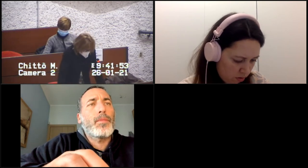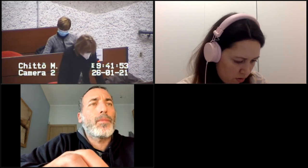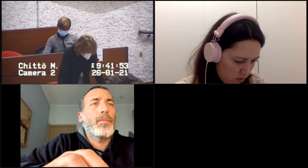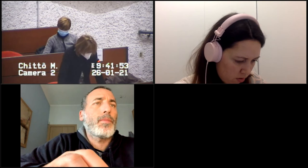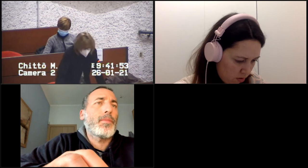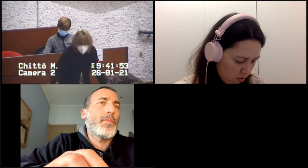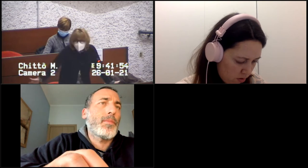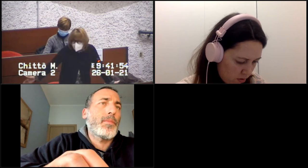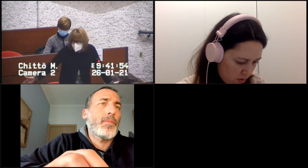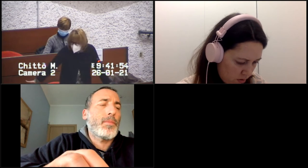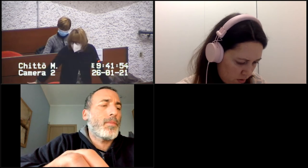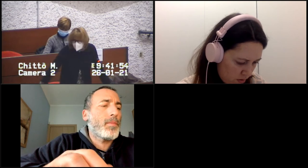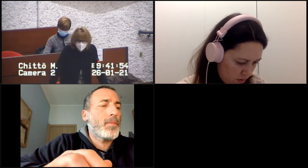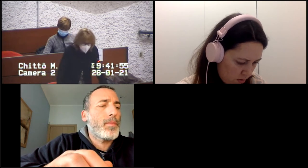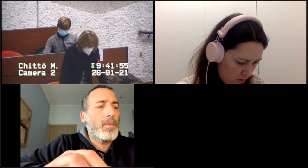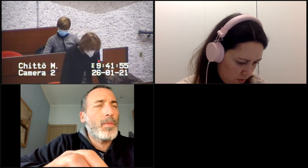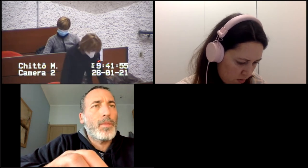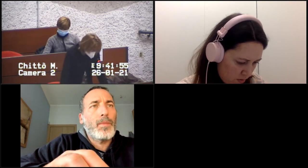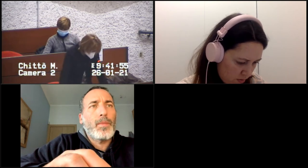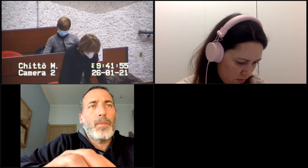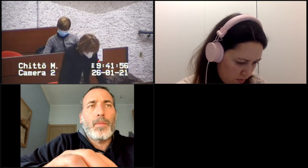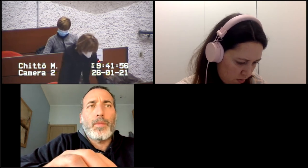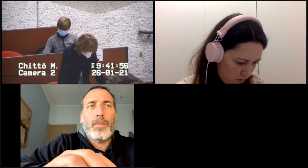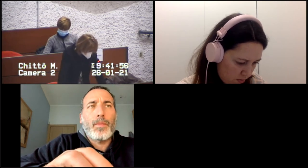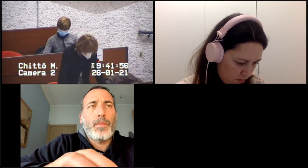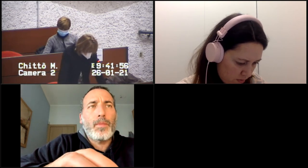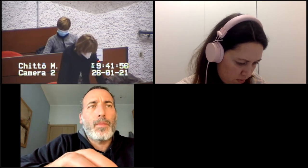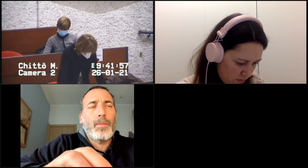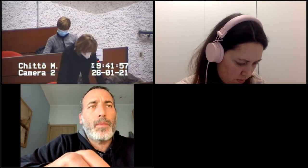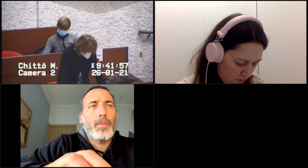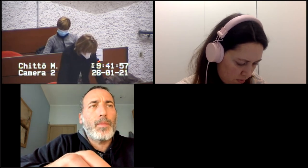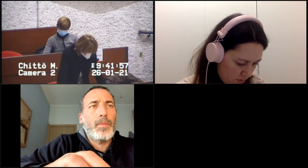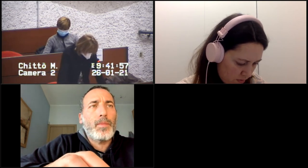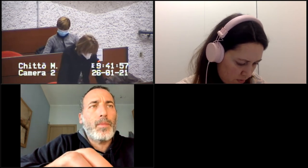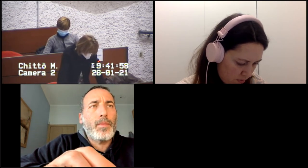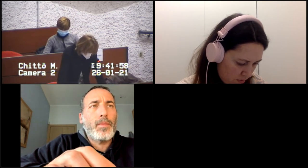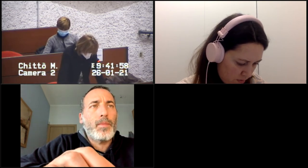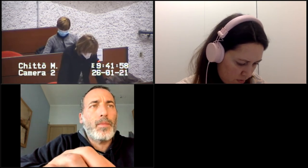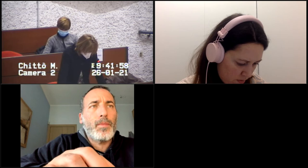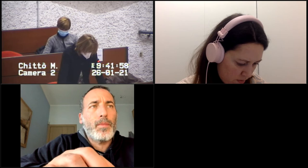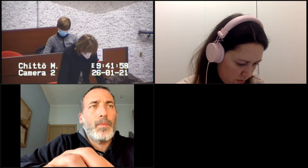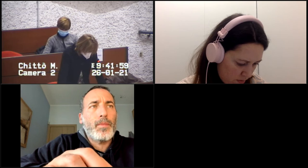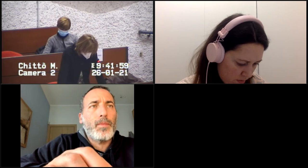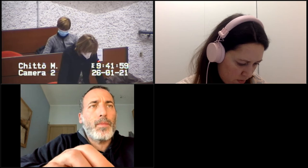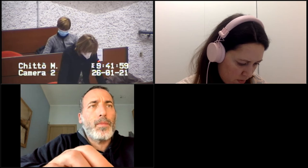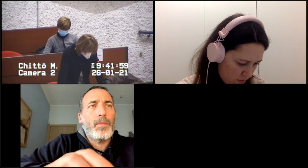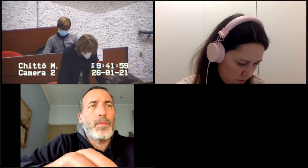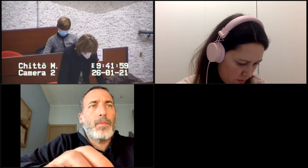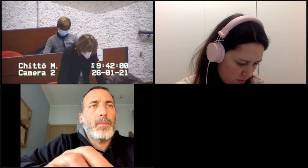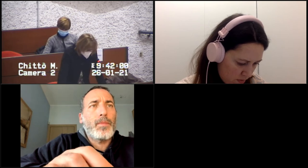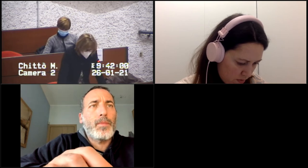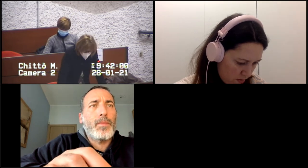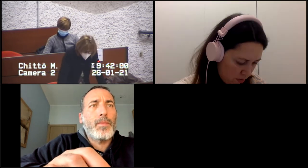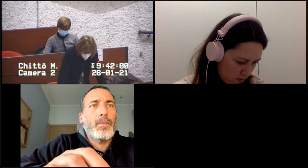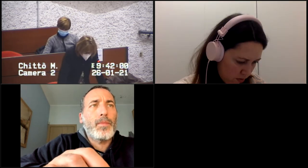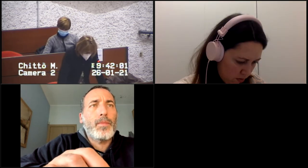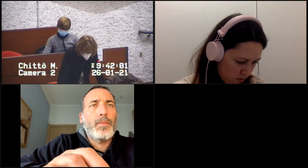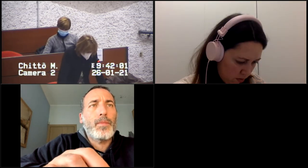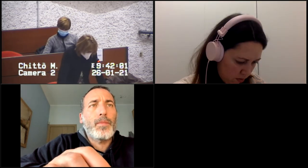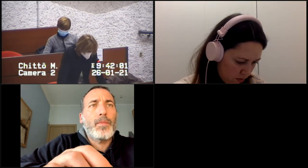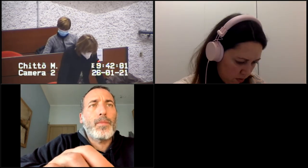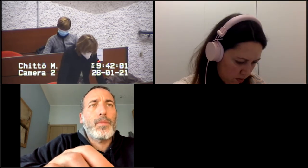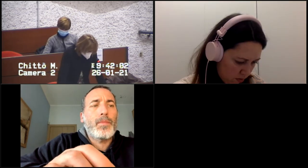ai costruttori, sui quali noi, come dire, convintamente ci affianchiamo all'amministrazione. È un provvedimento,